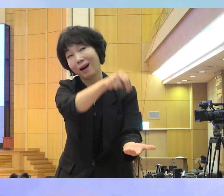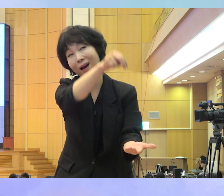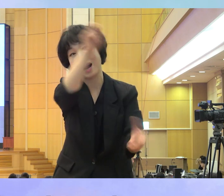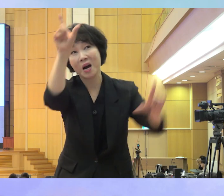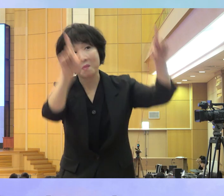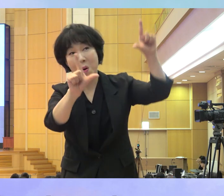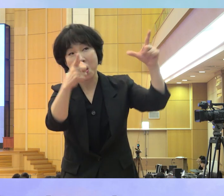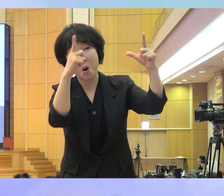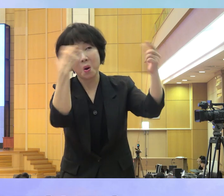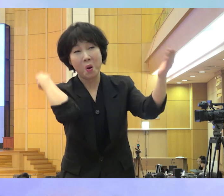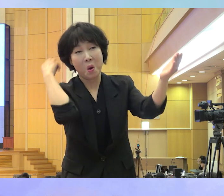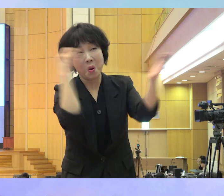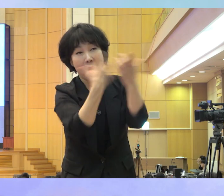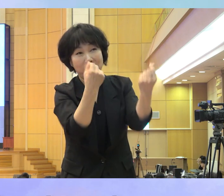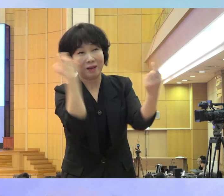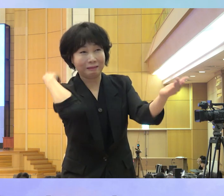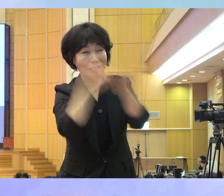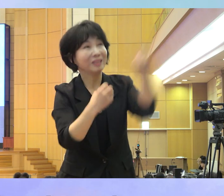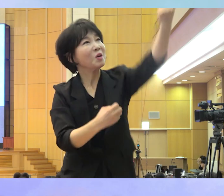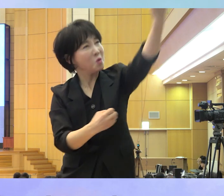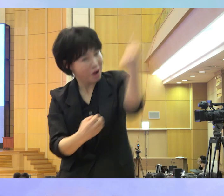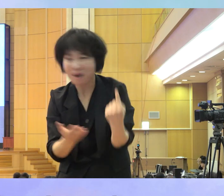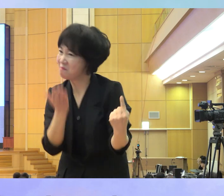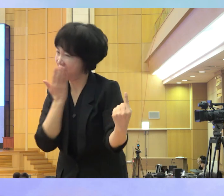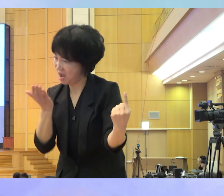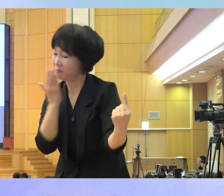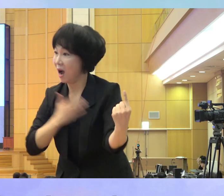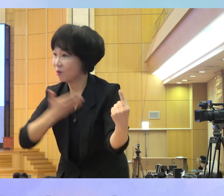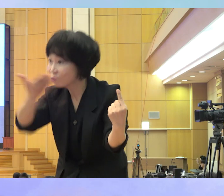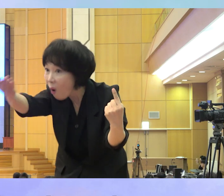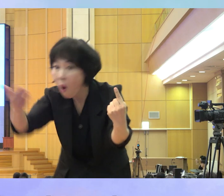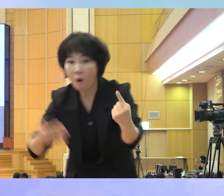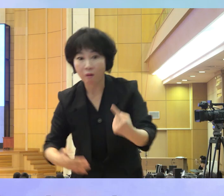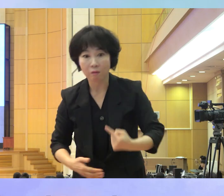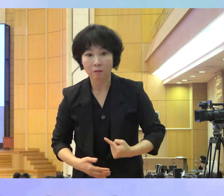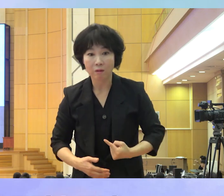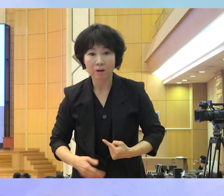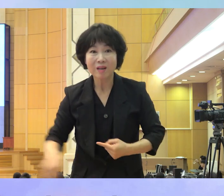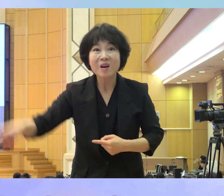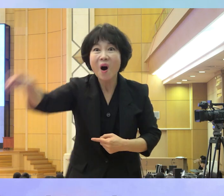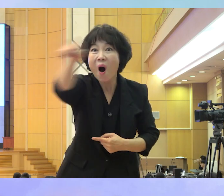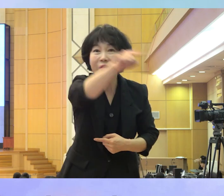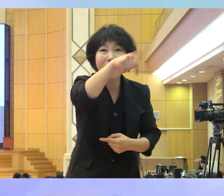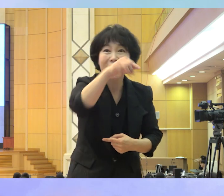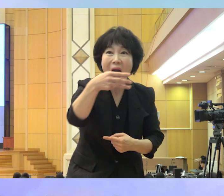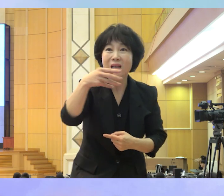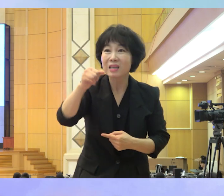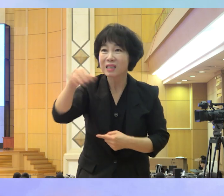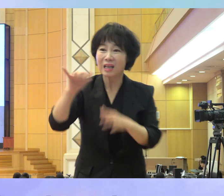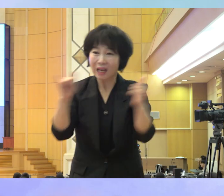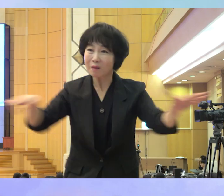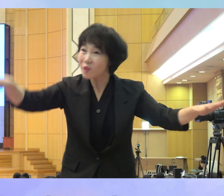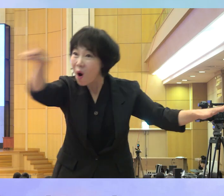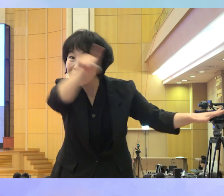본 그대로 오시리라. 근데 거기 보니까 이르되 갈릴리 사람들아 그랬잖아. 갈릴리